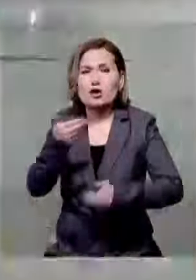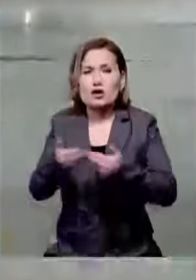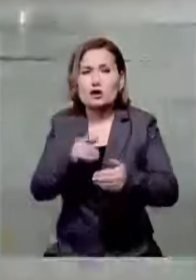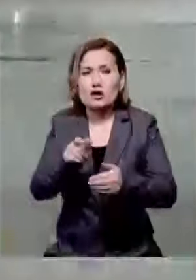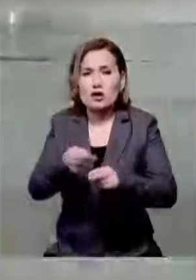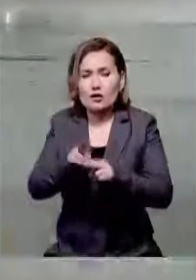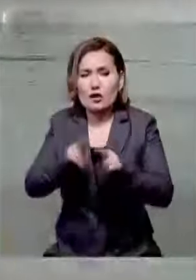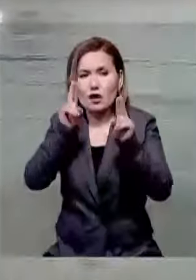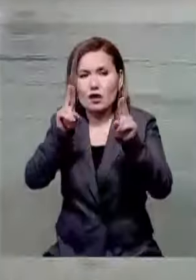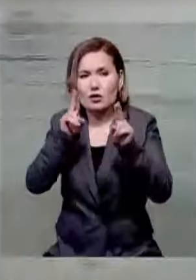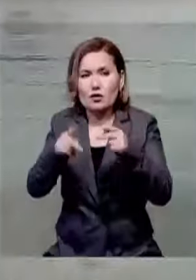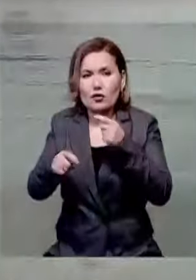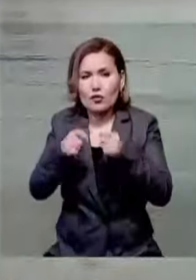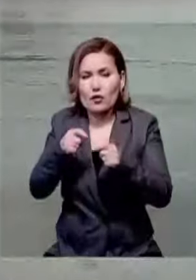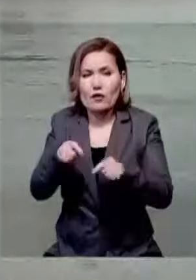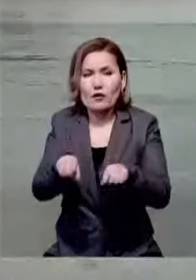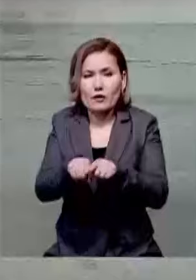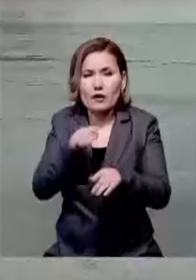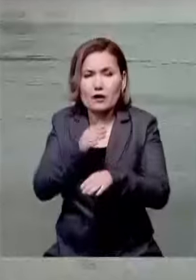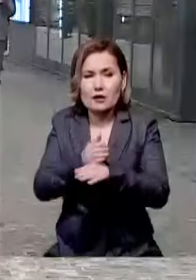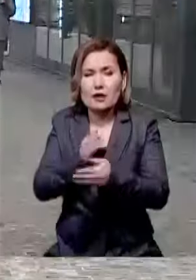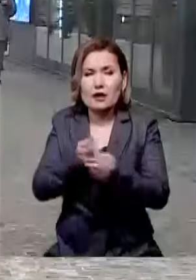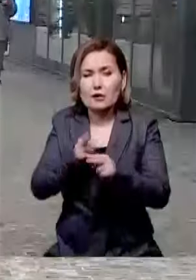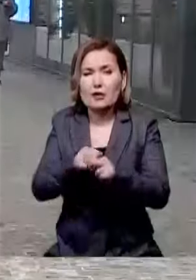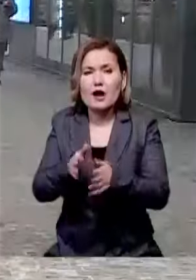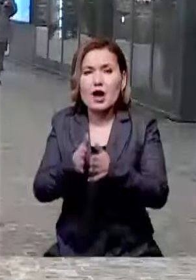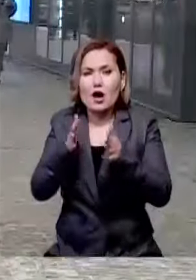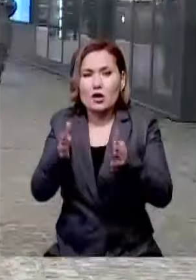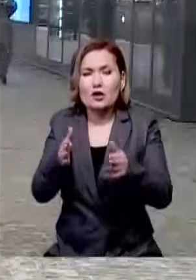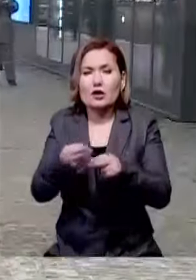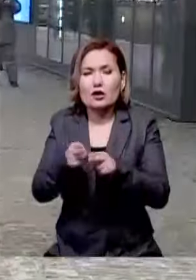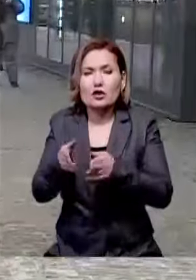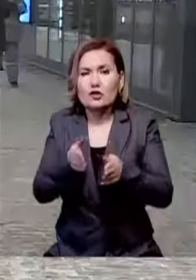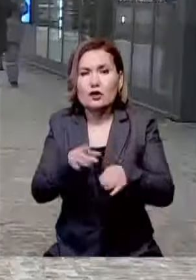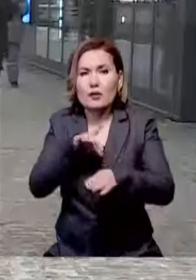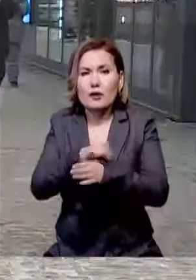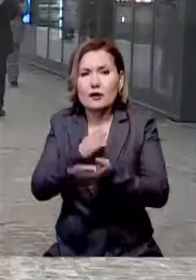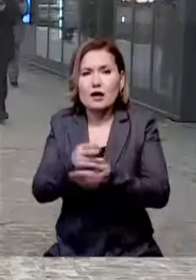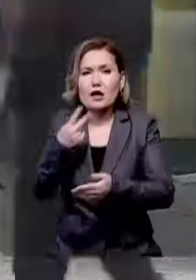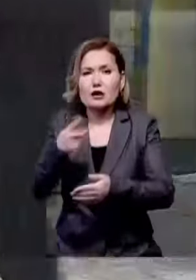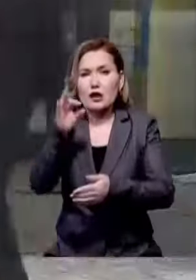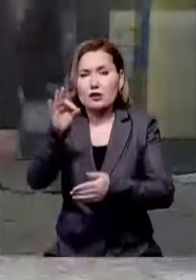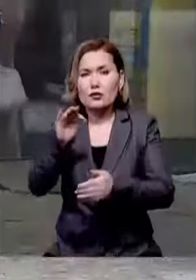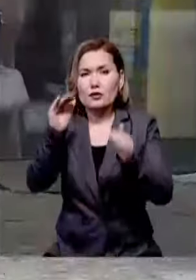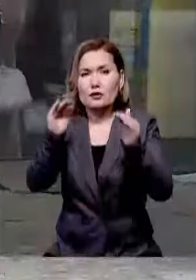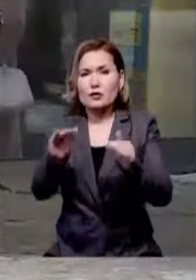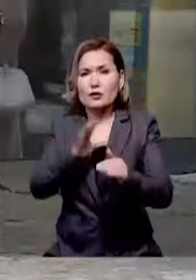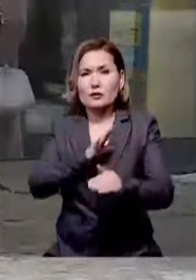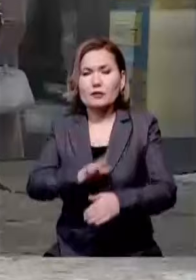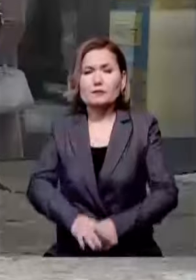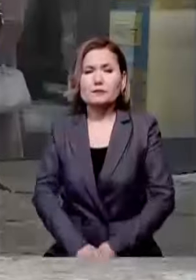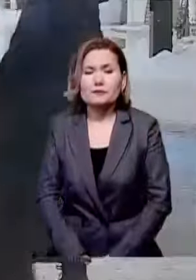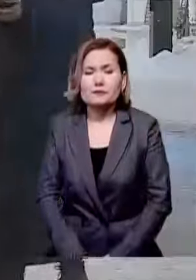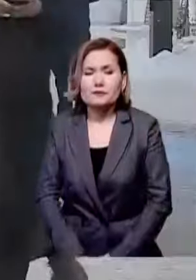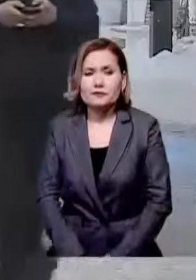жаяу жүргінші де жол ережесін бұзған. Дегенмен, өткен жылмен салыстырғанда тіркелген деректер саны 20%-ға төмендепті.